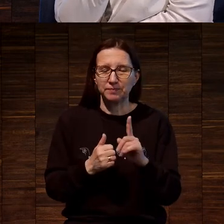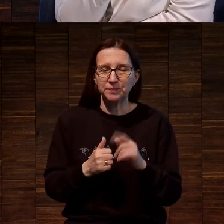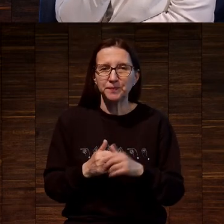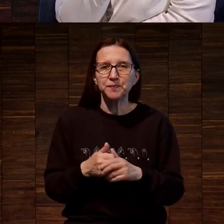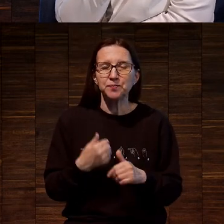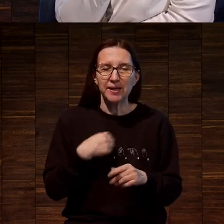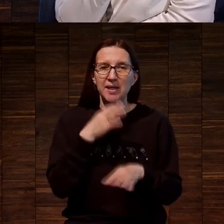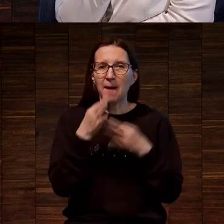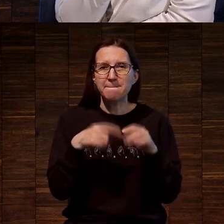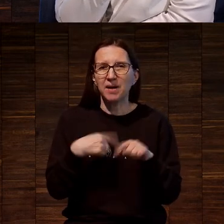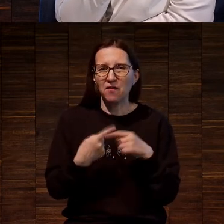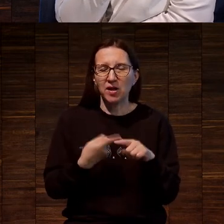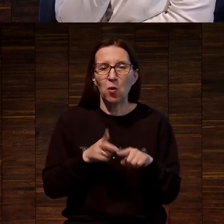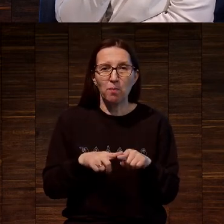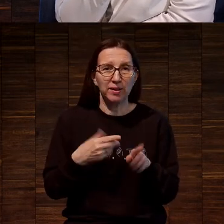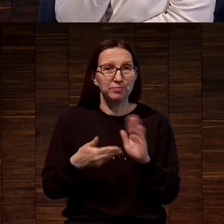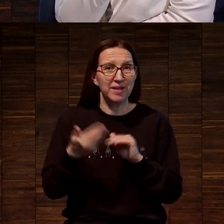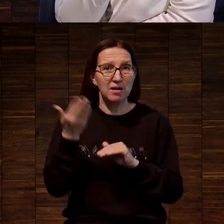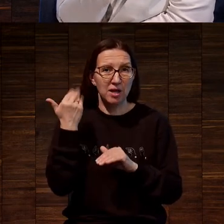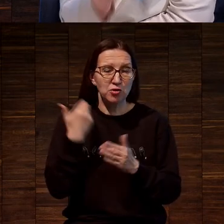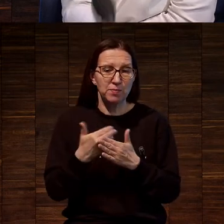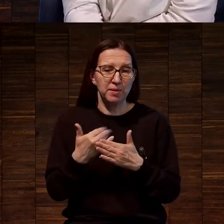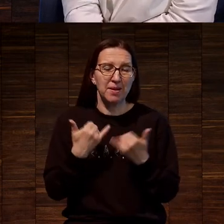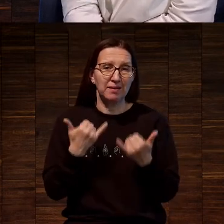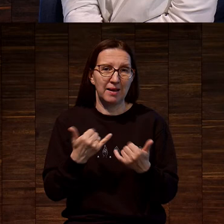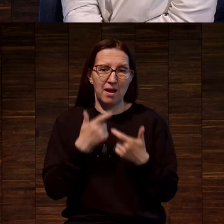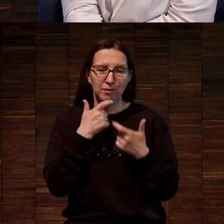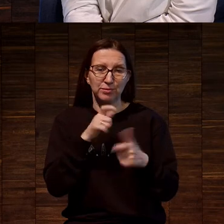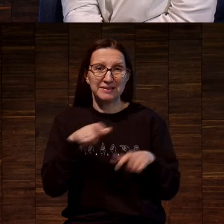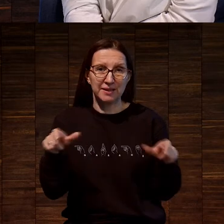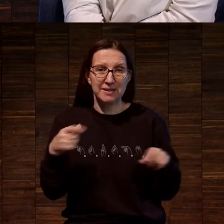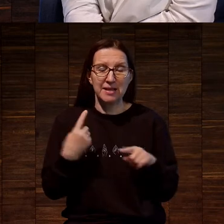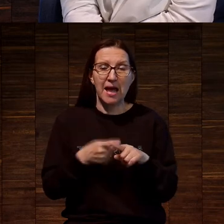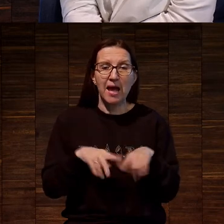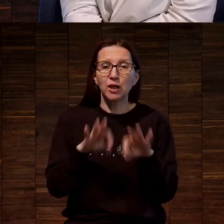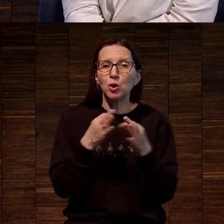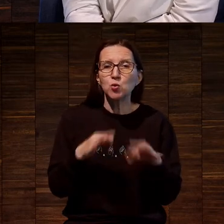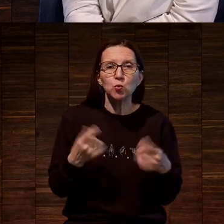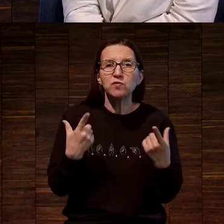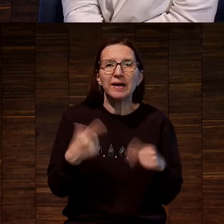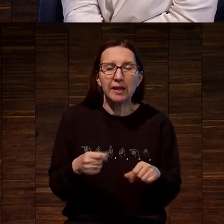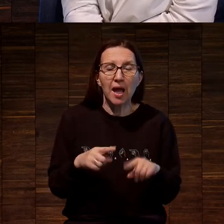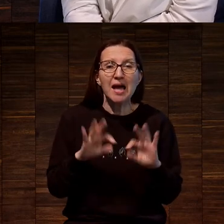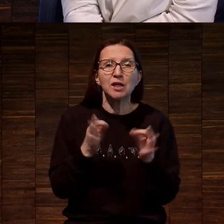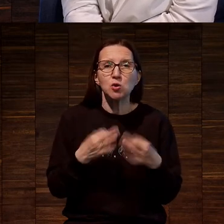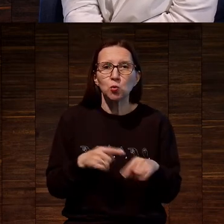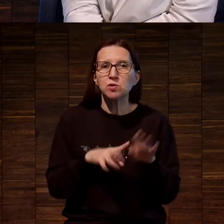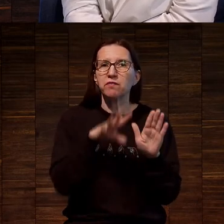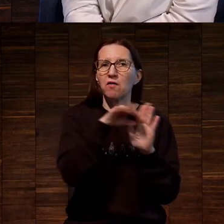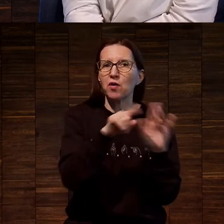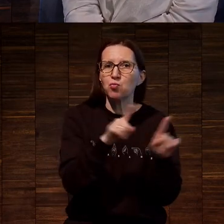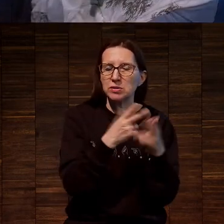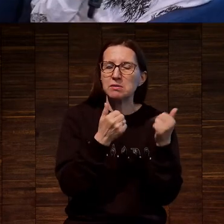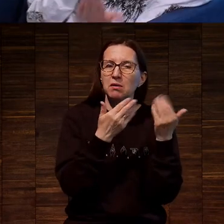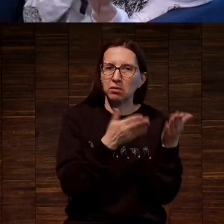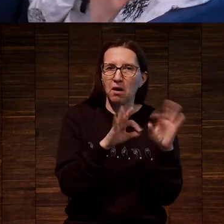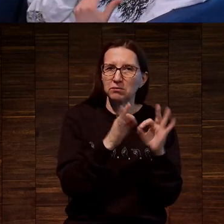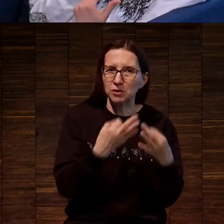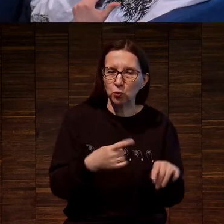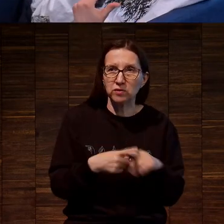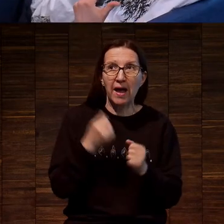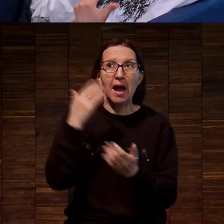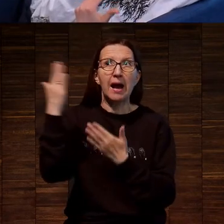его проговорила, но если раньше для зрителей искусства это было в музеях и галереях, опять же, дистанция, вот как раз сейчас новый зритель, который